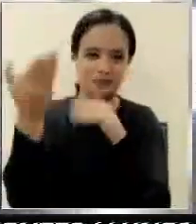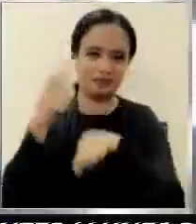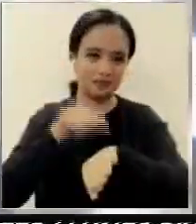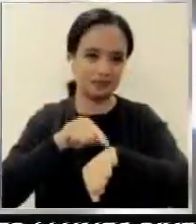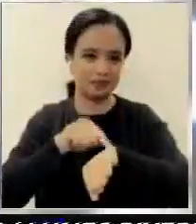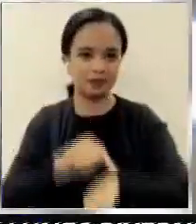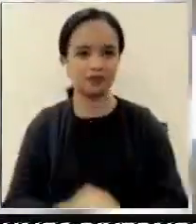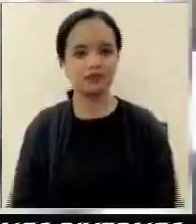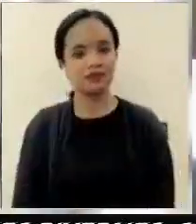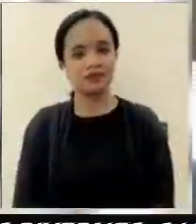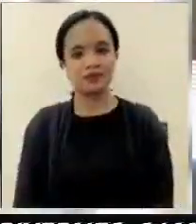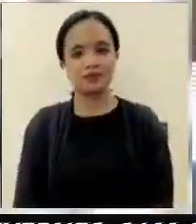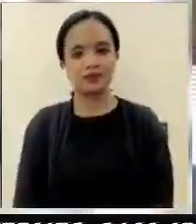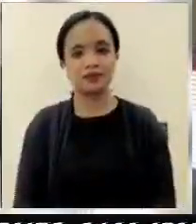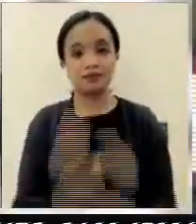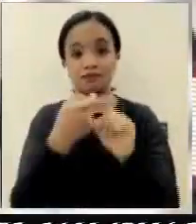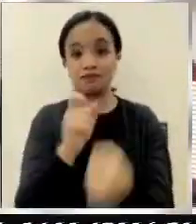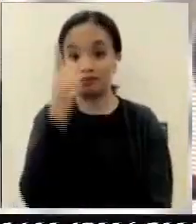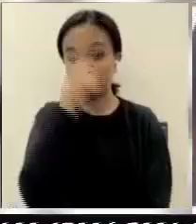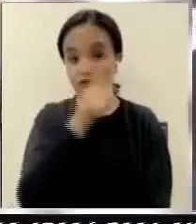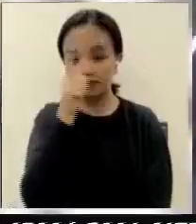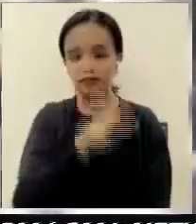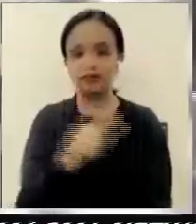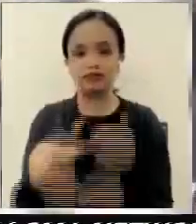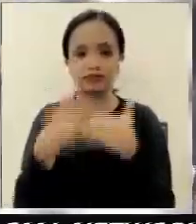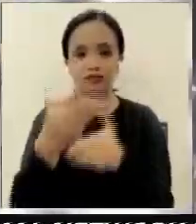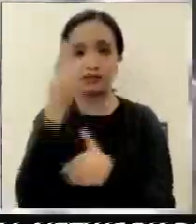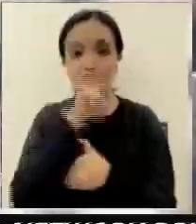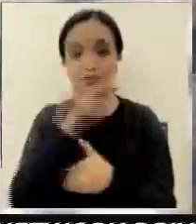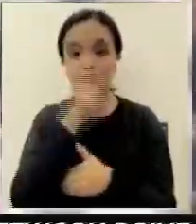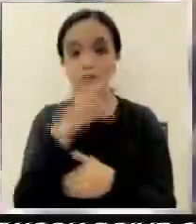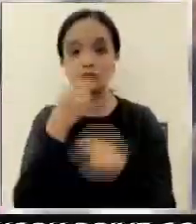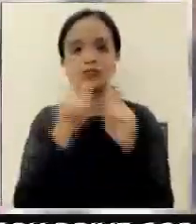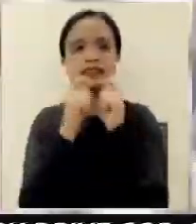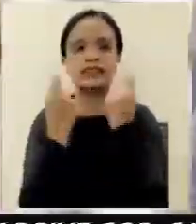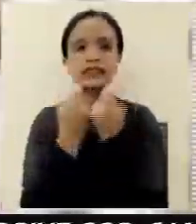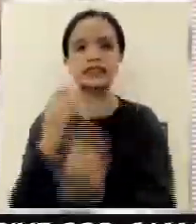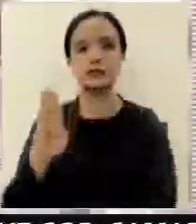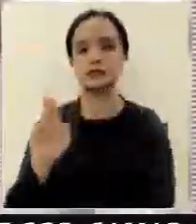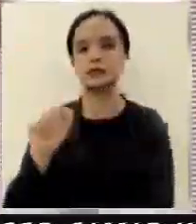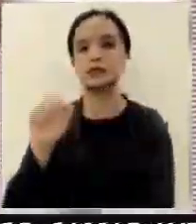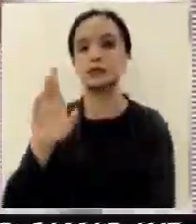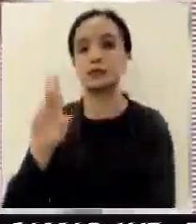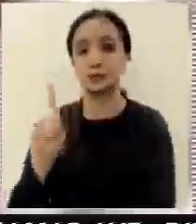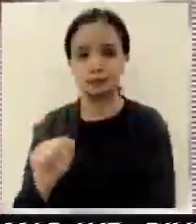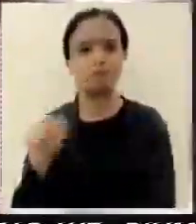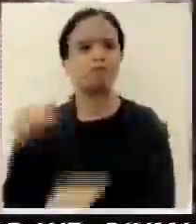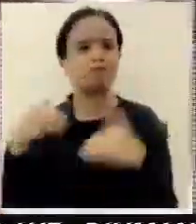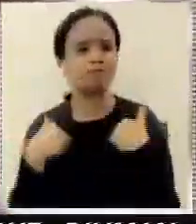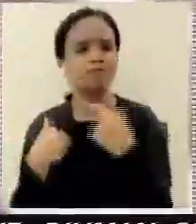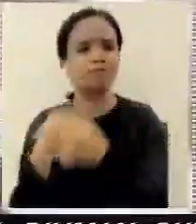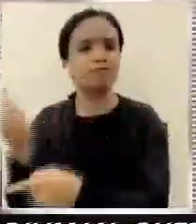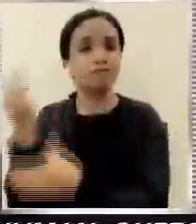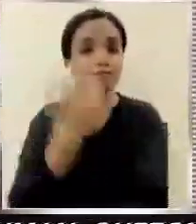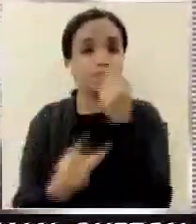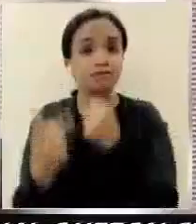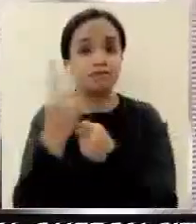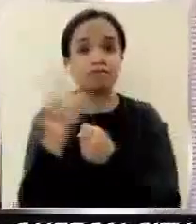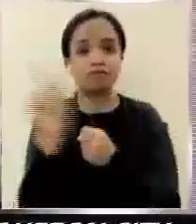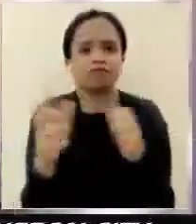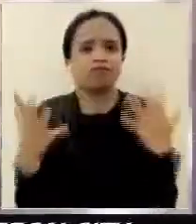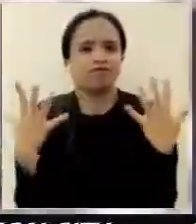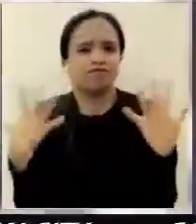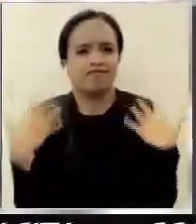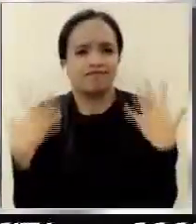Mula Luzon, sa Visayas naman ang pasaya ang Team Barda. Dala ni na Barbie Forteza, David Ricaupo, ang kilig na maging sino ka